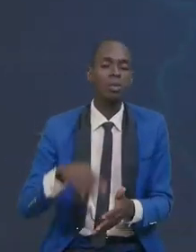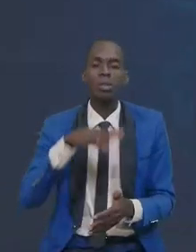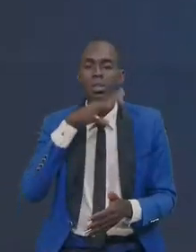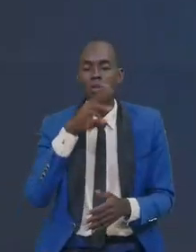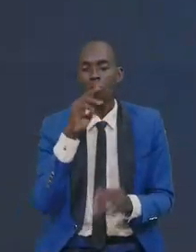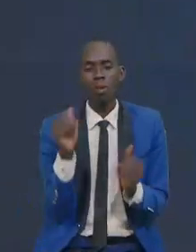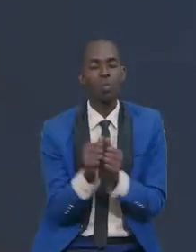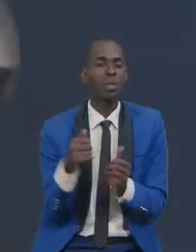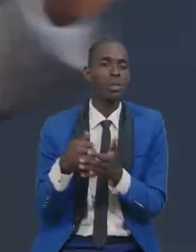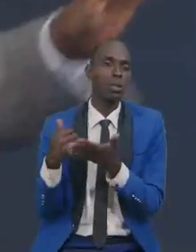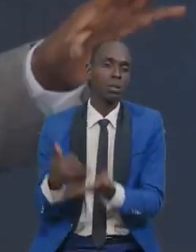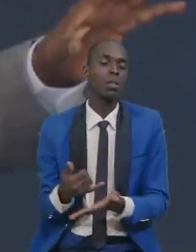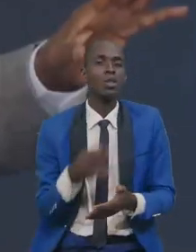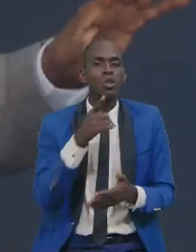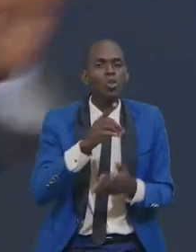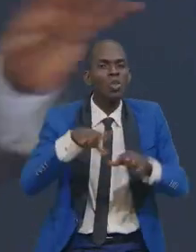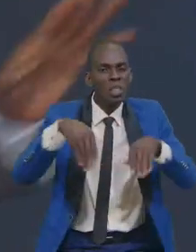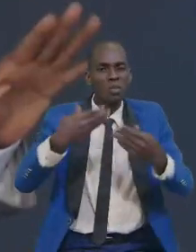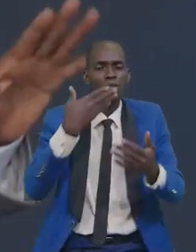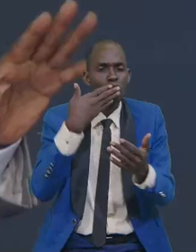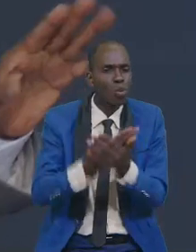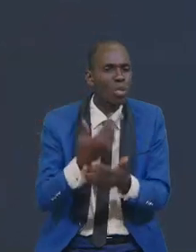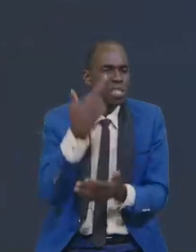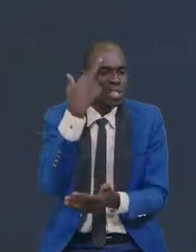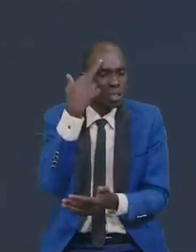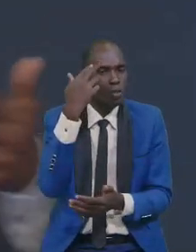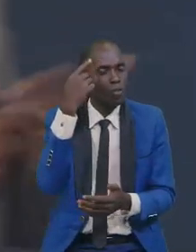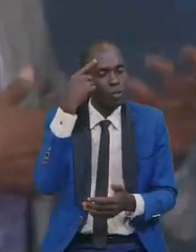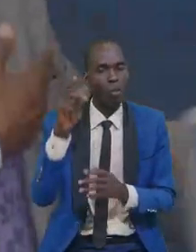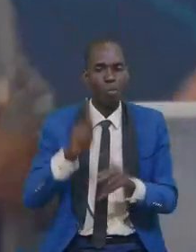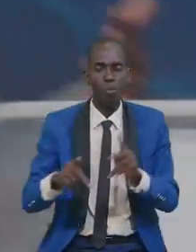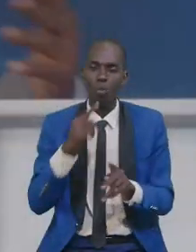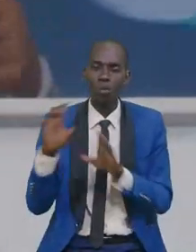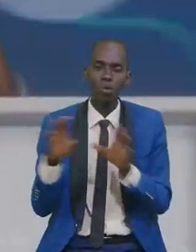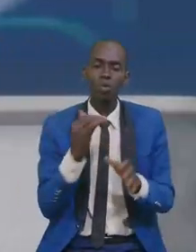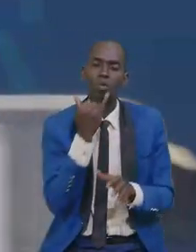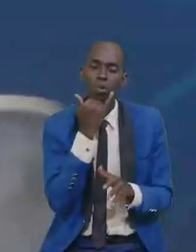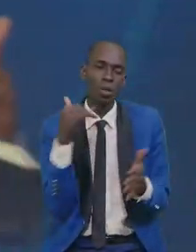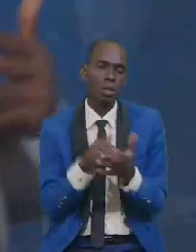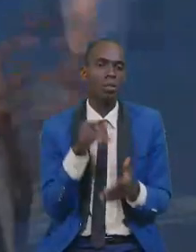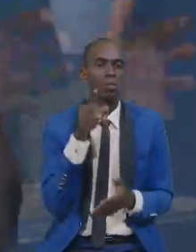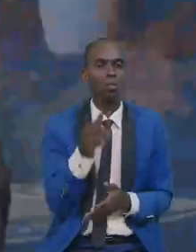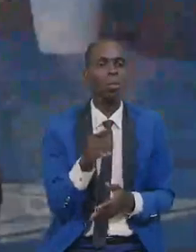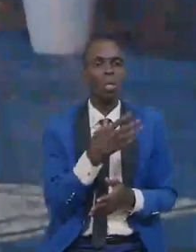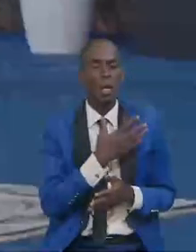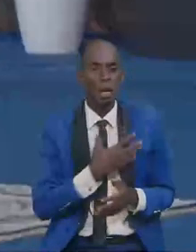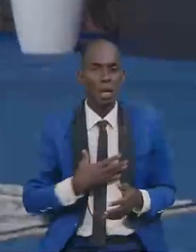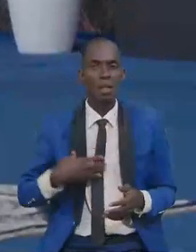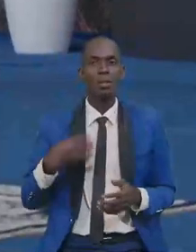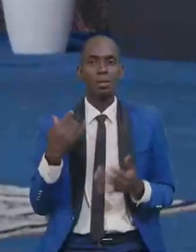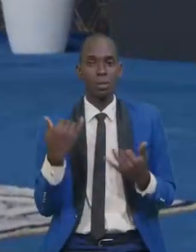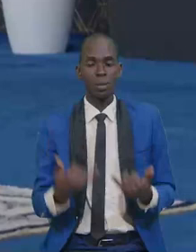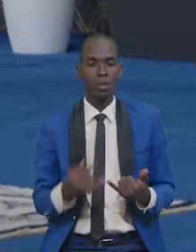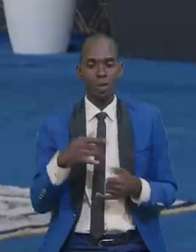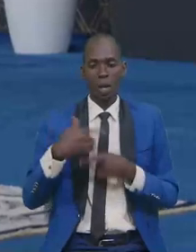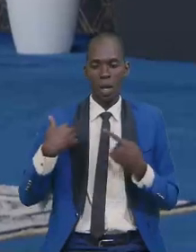tu donnes une bonne raison pour ceux qui font quoi que ce soit contre toi. Et ton cœur se